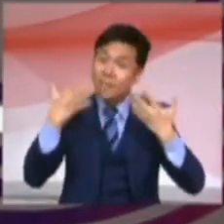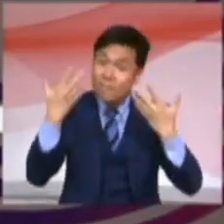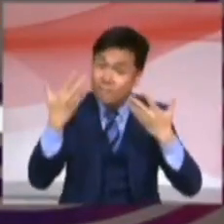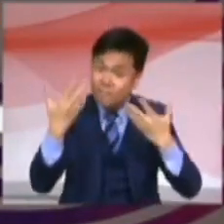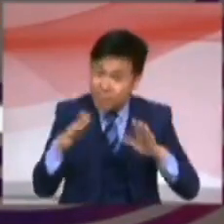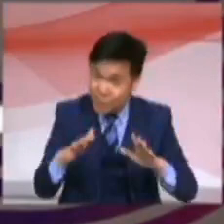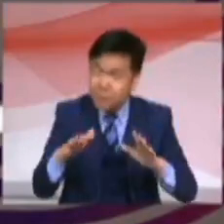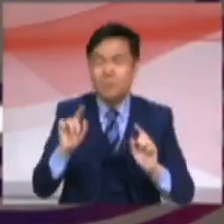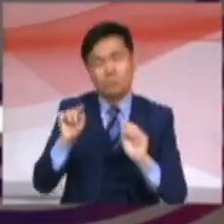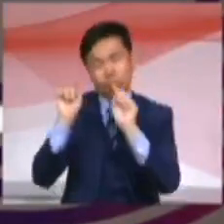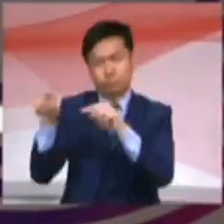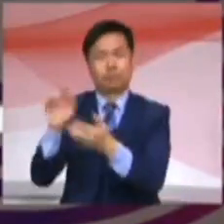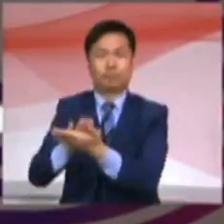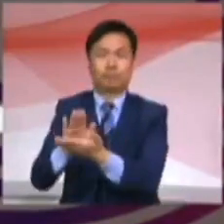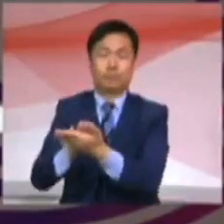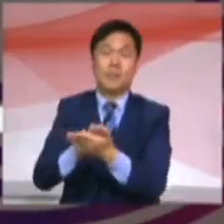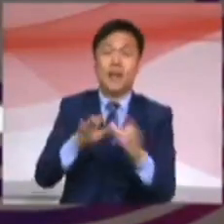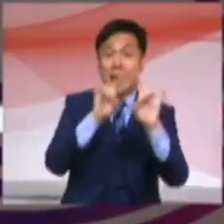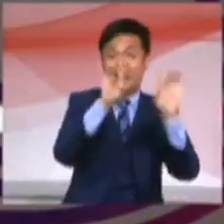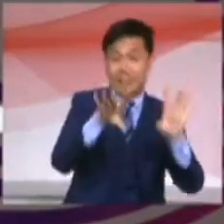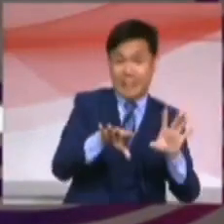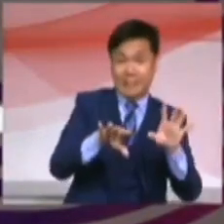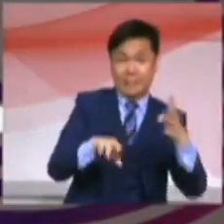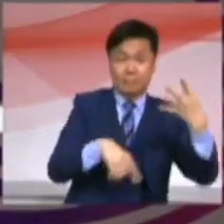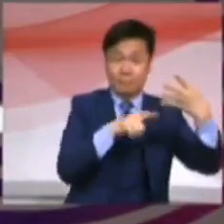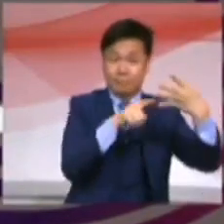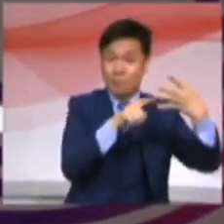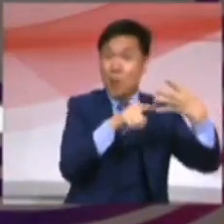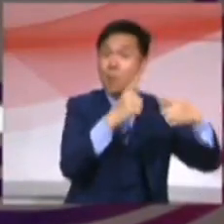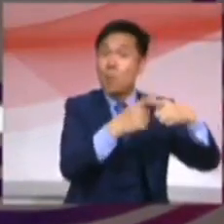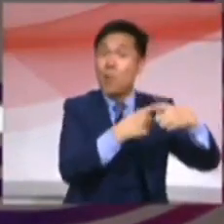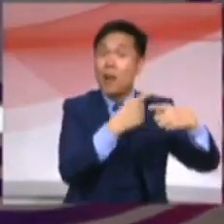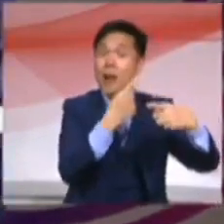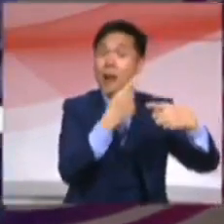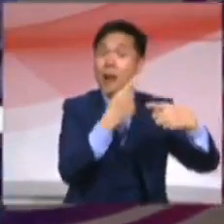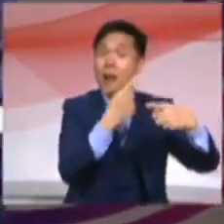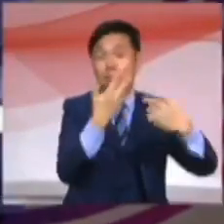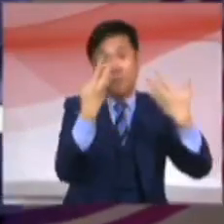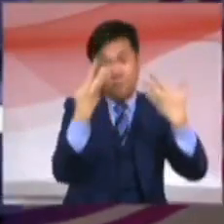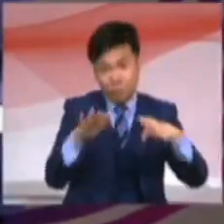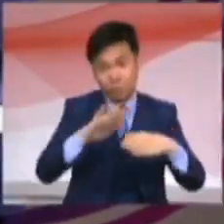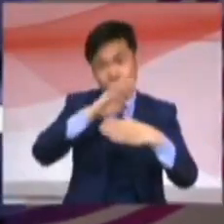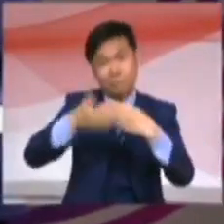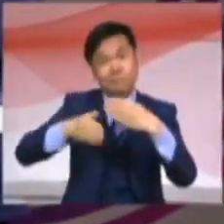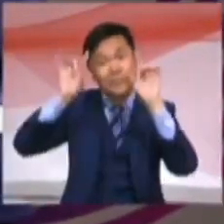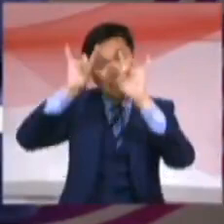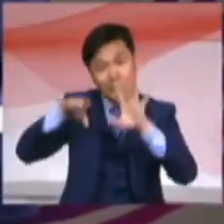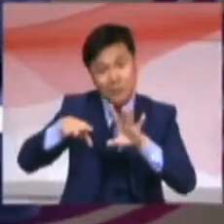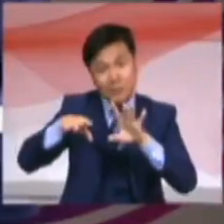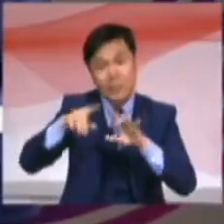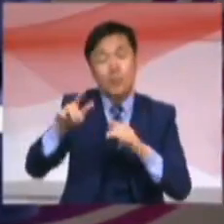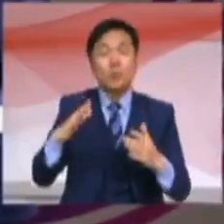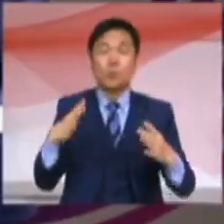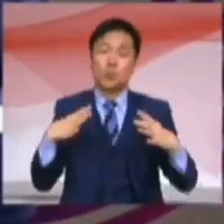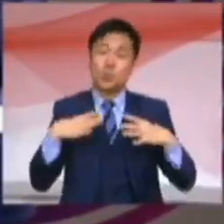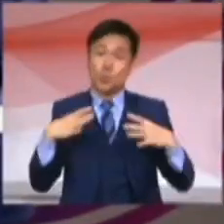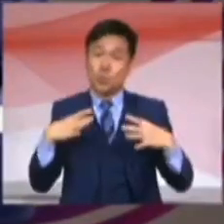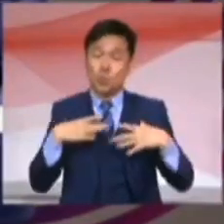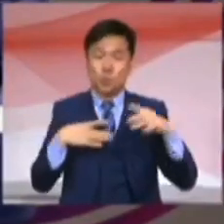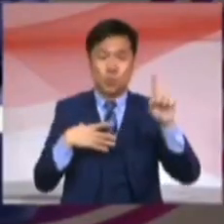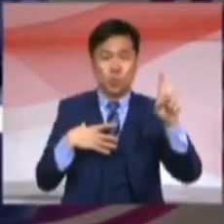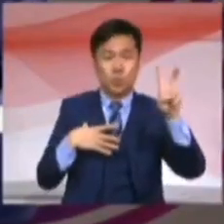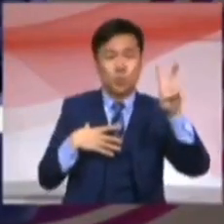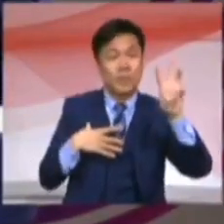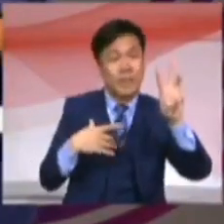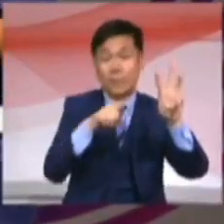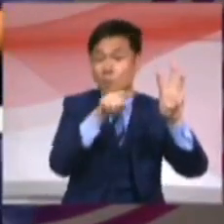akan berakhir pada hujung bulan Mac dan cuti pertengahan penggal adalah antara 26 atau 27